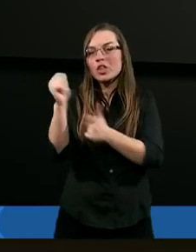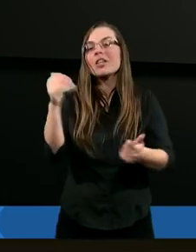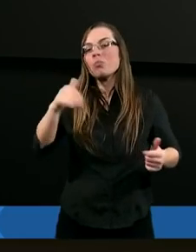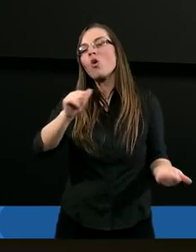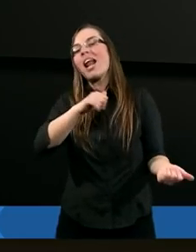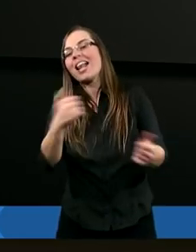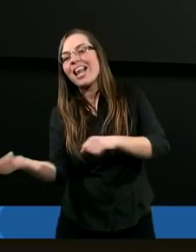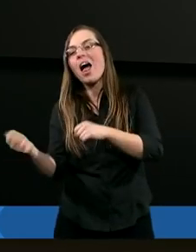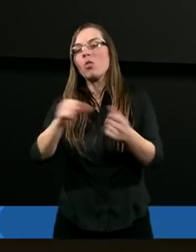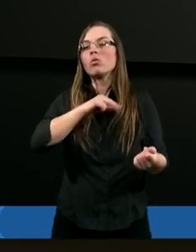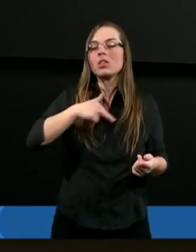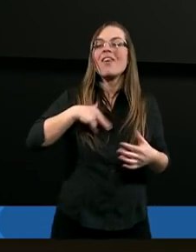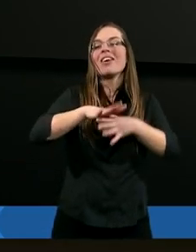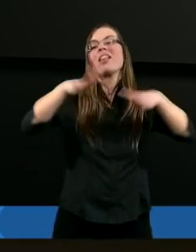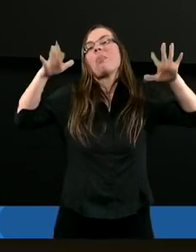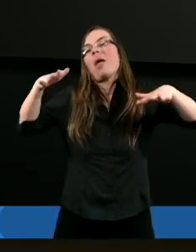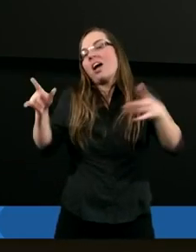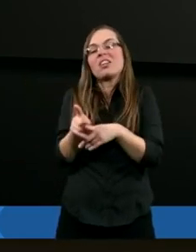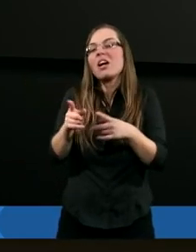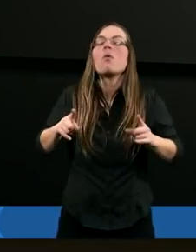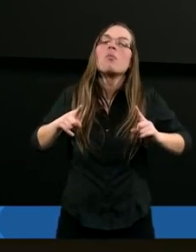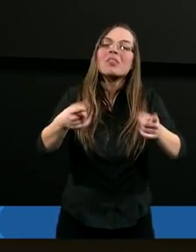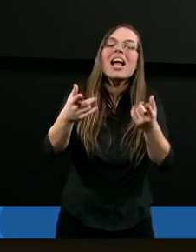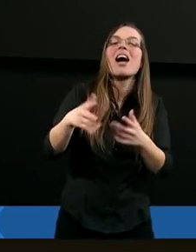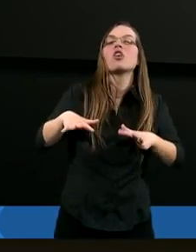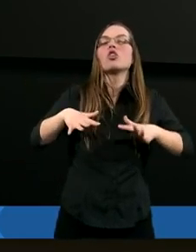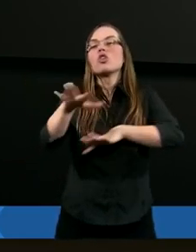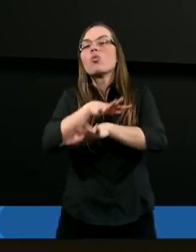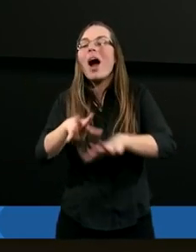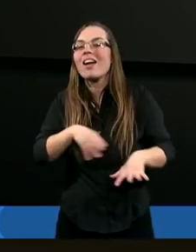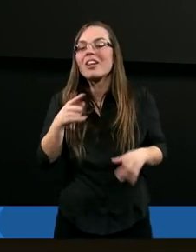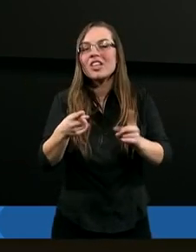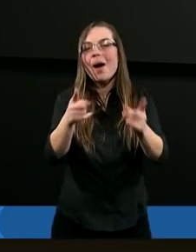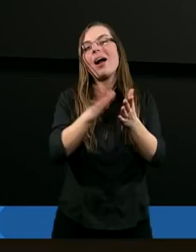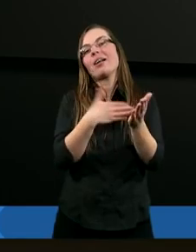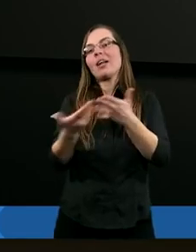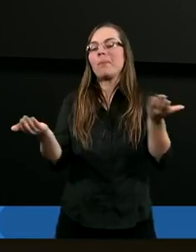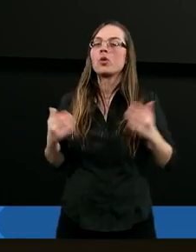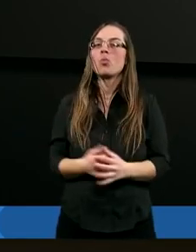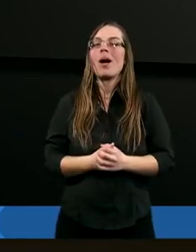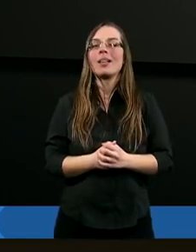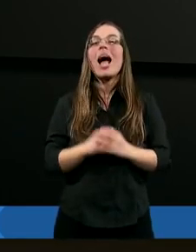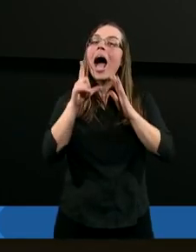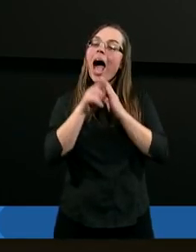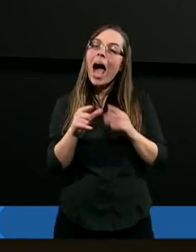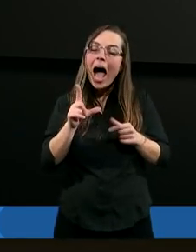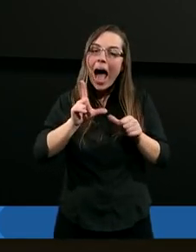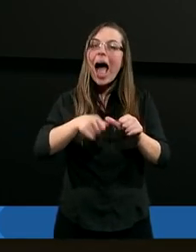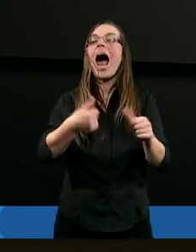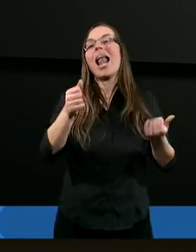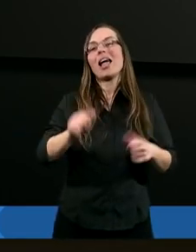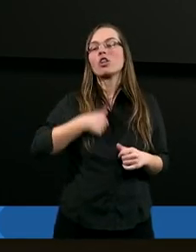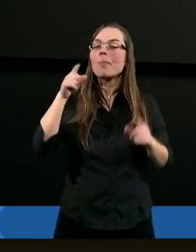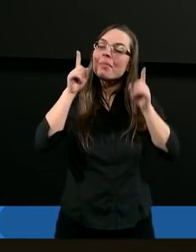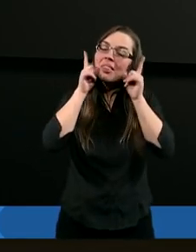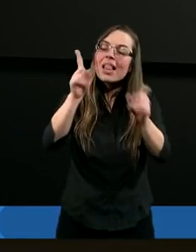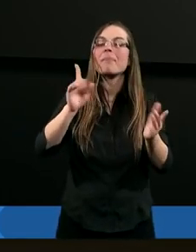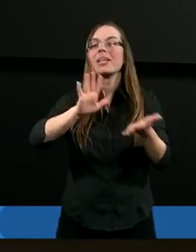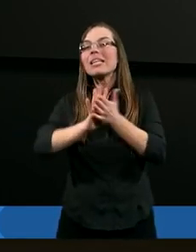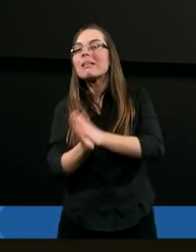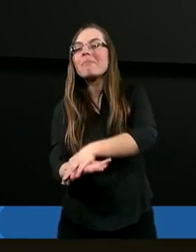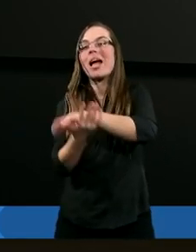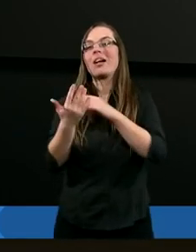Można się zanurzyć bez działania Ducha Świętego, ale żeby się naprawdę